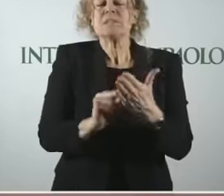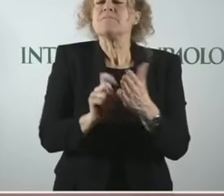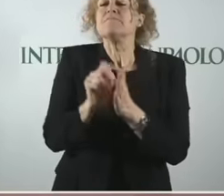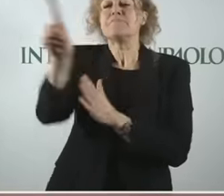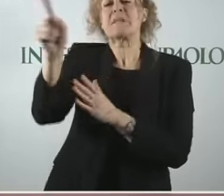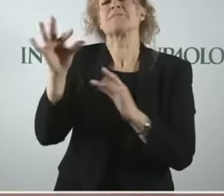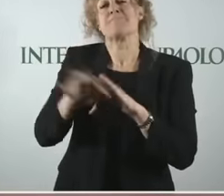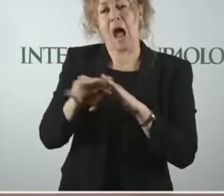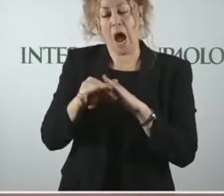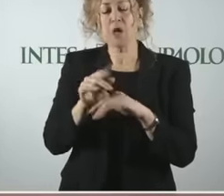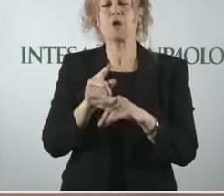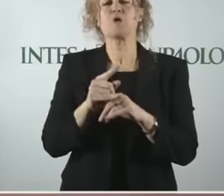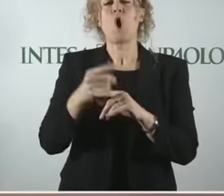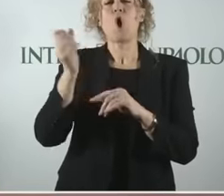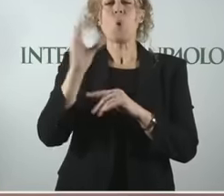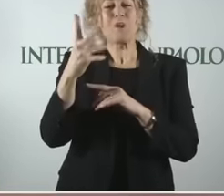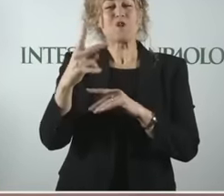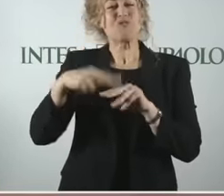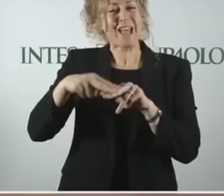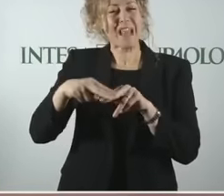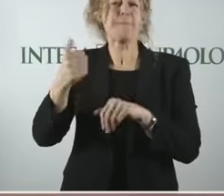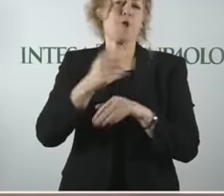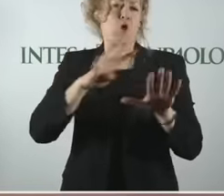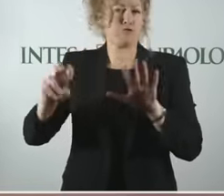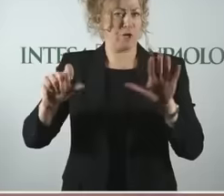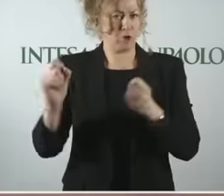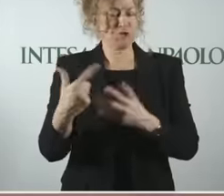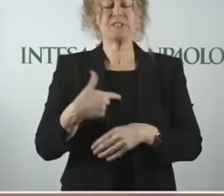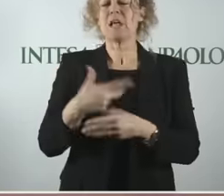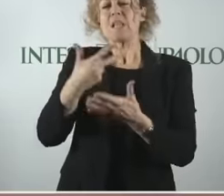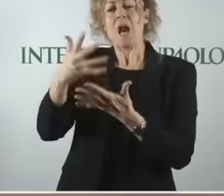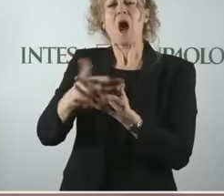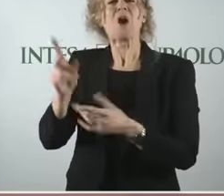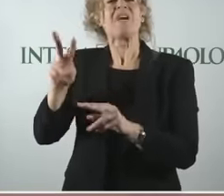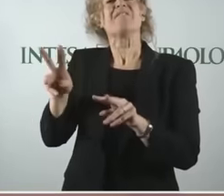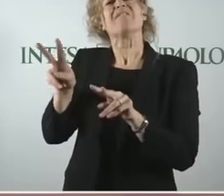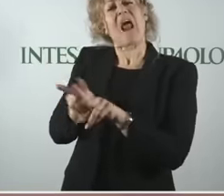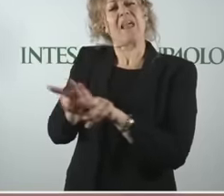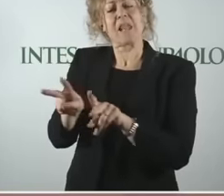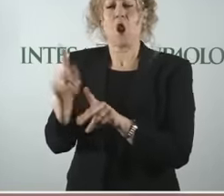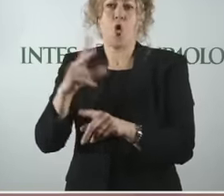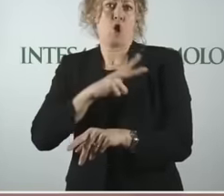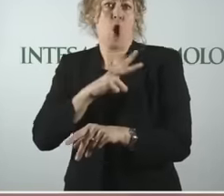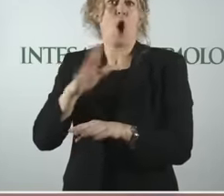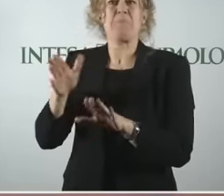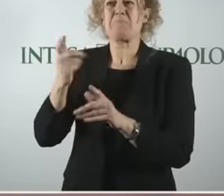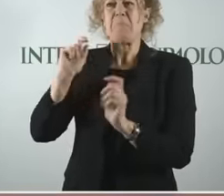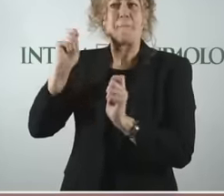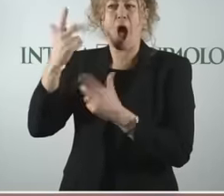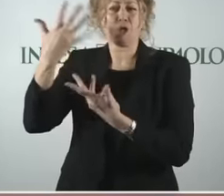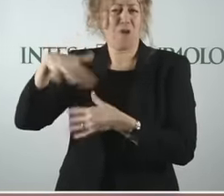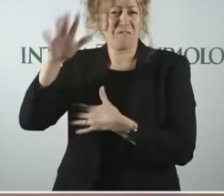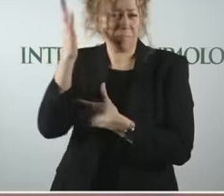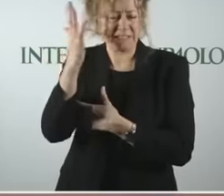17 e le racconta che il fratello fratello di lei il Contino Novello Papa Fava è una nobile famiglia di Padova mi pare